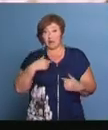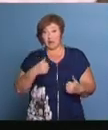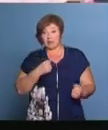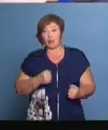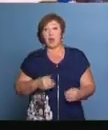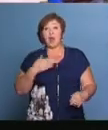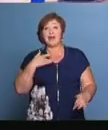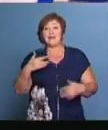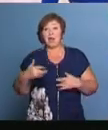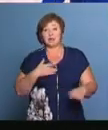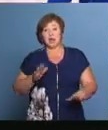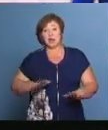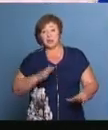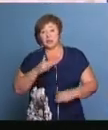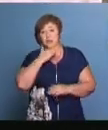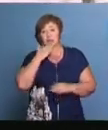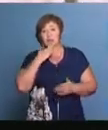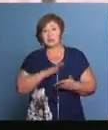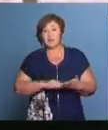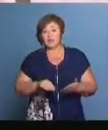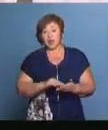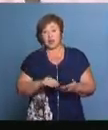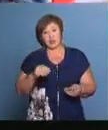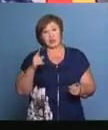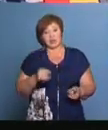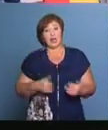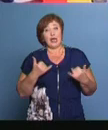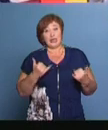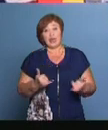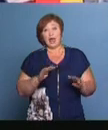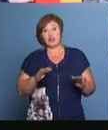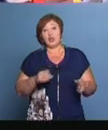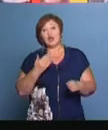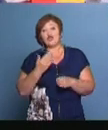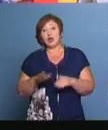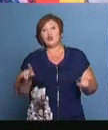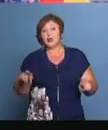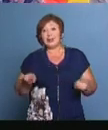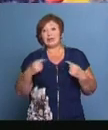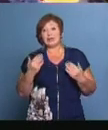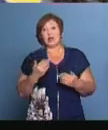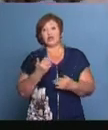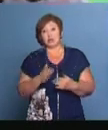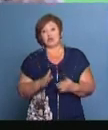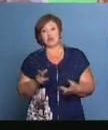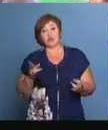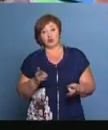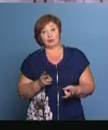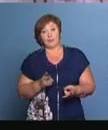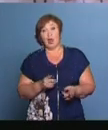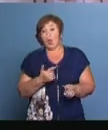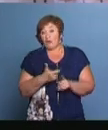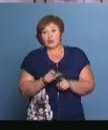Театральные репетиции и многократные повторения сначала стали для детей частью реабилитации, потом частью жизни. Вообще она была